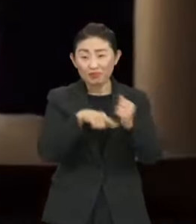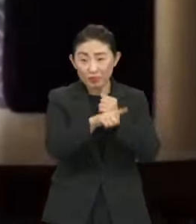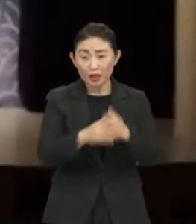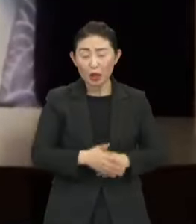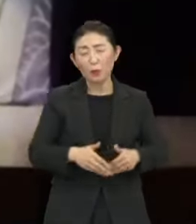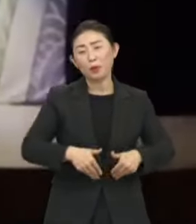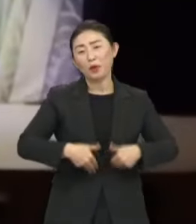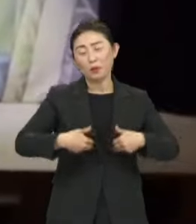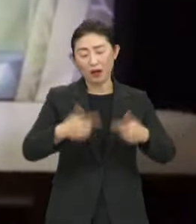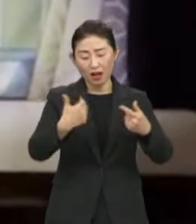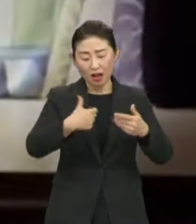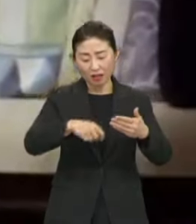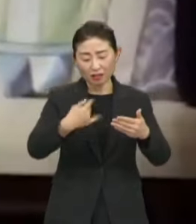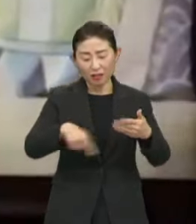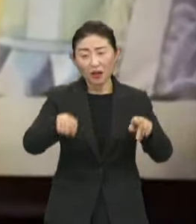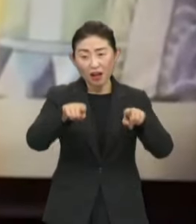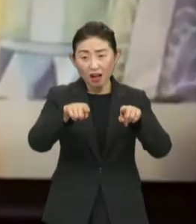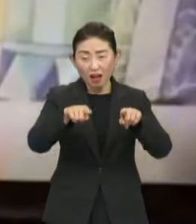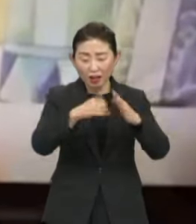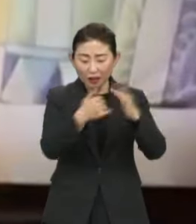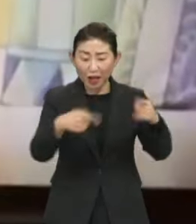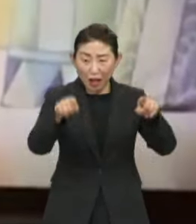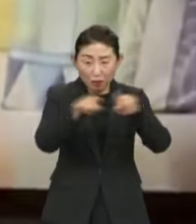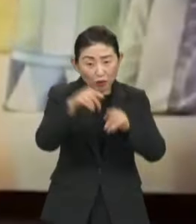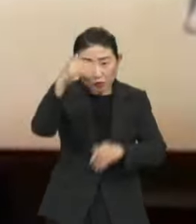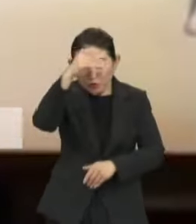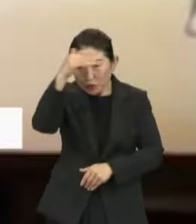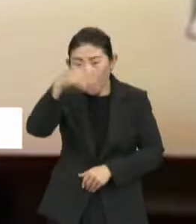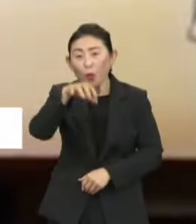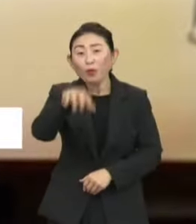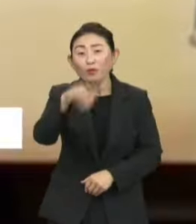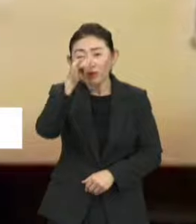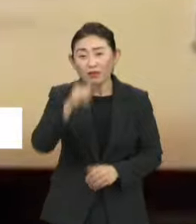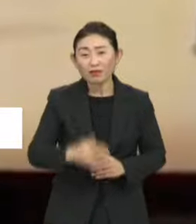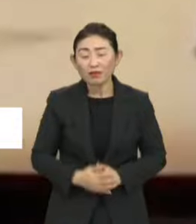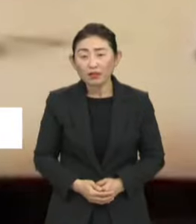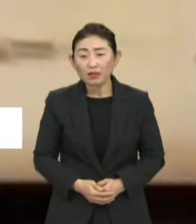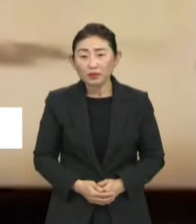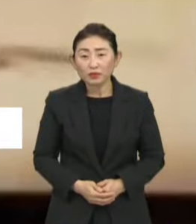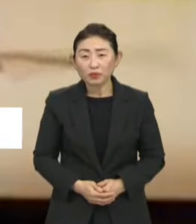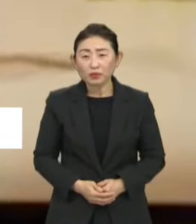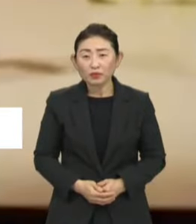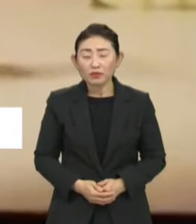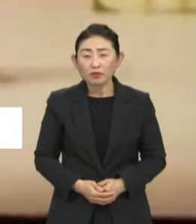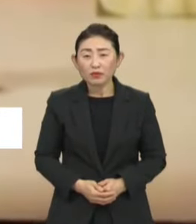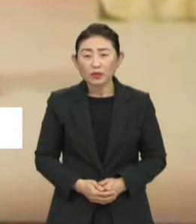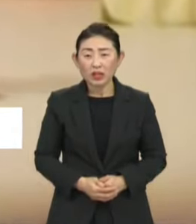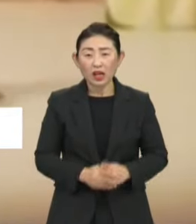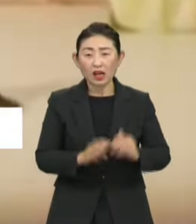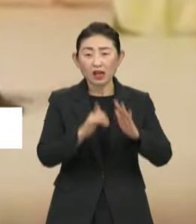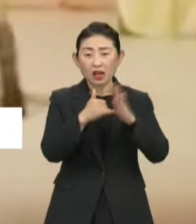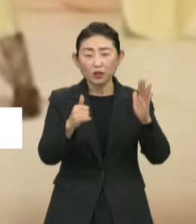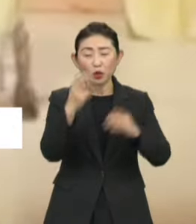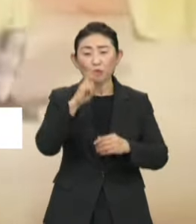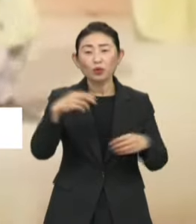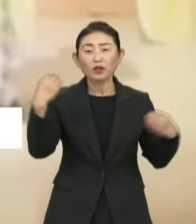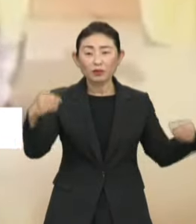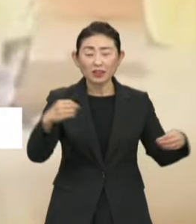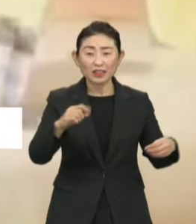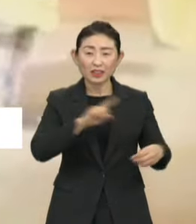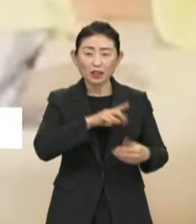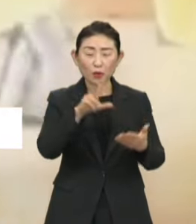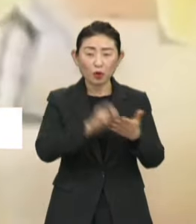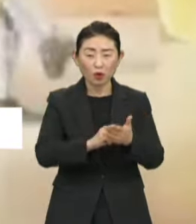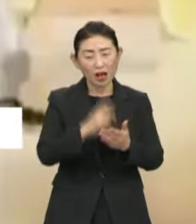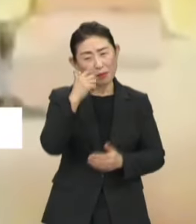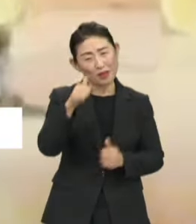봄을 맞아 자녀와 함께 즐길 수 있는 공연도 다채롭게 진행됩니다. 앤서니 브라운 원작 가족 뮤지컬 우리 아빠가 최고야가